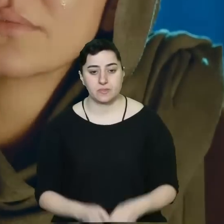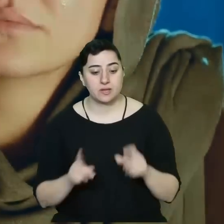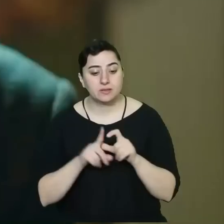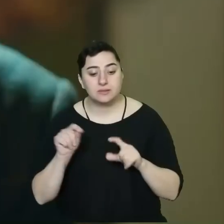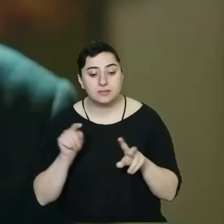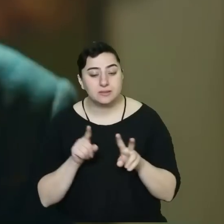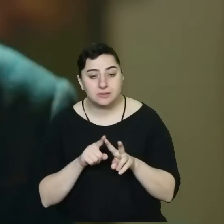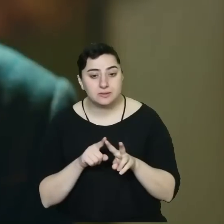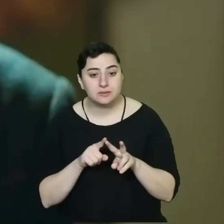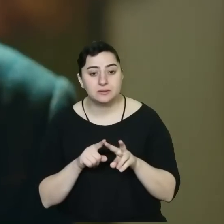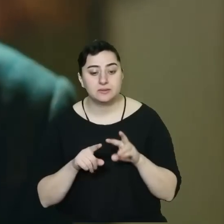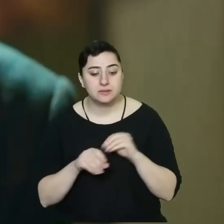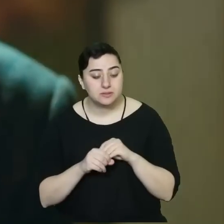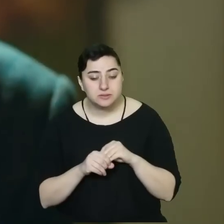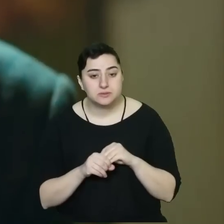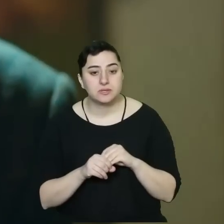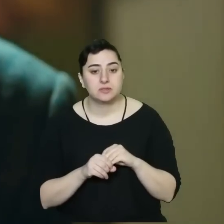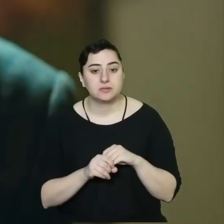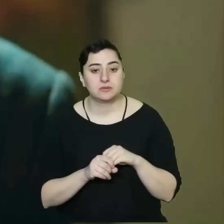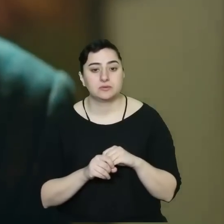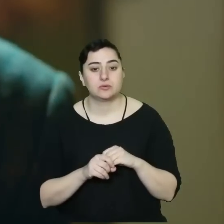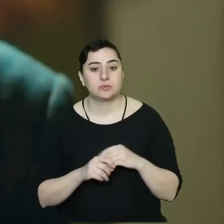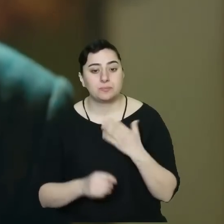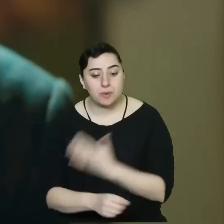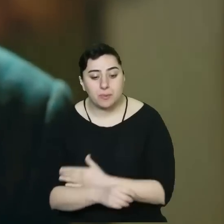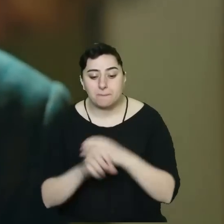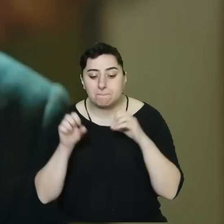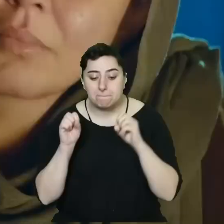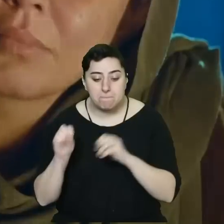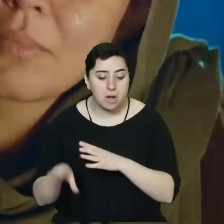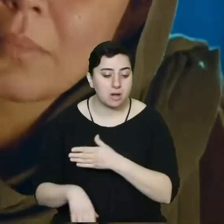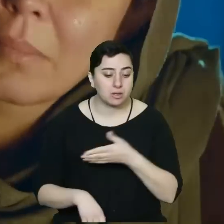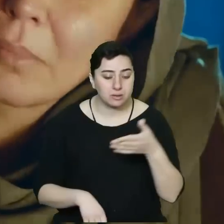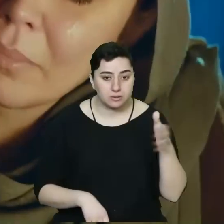Dini için kavmini ve yurdunu terk eden.